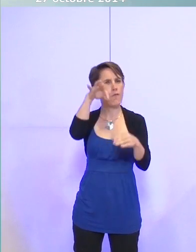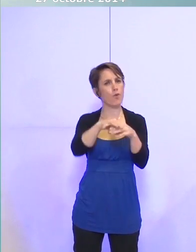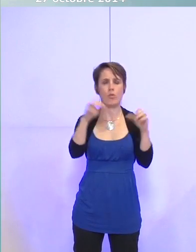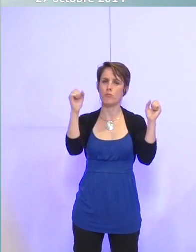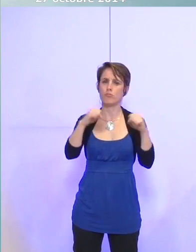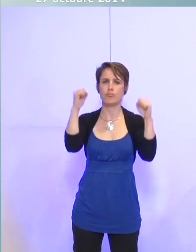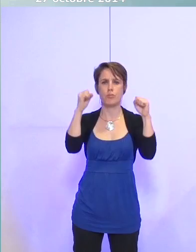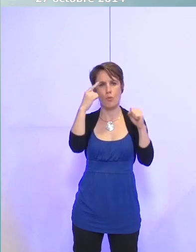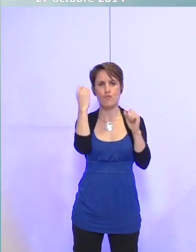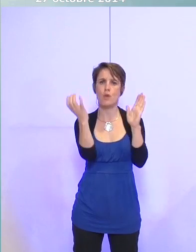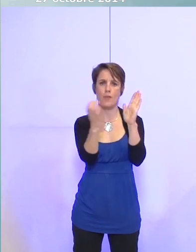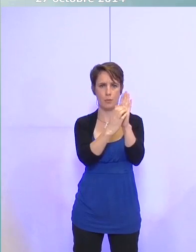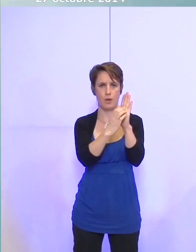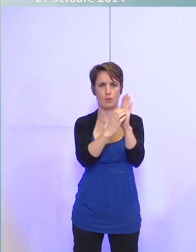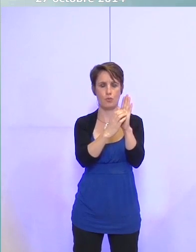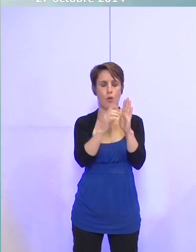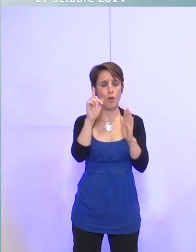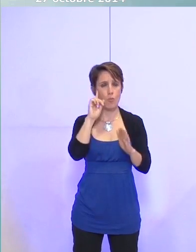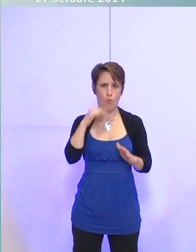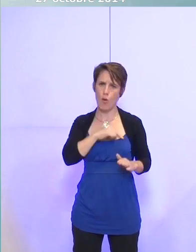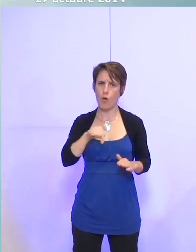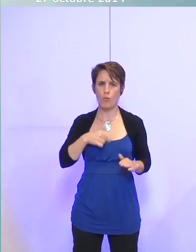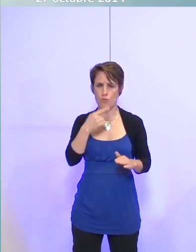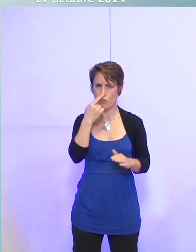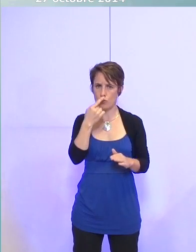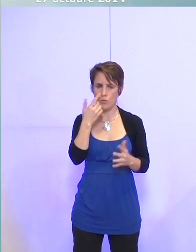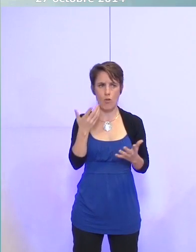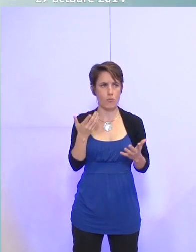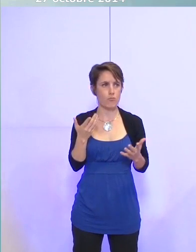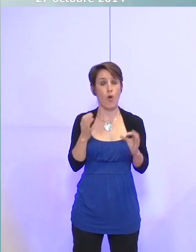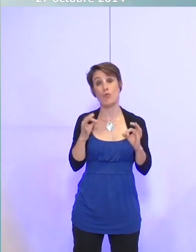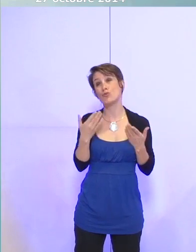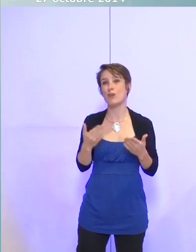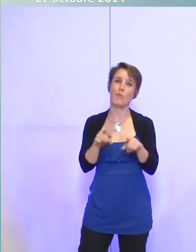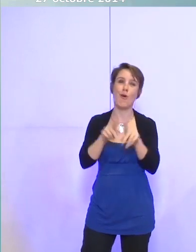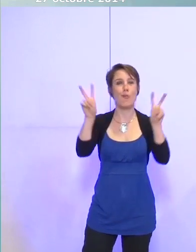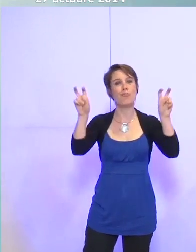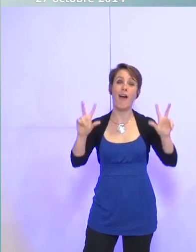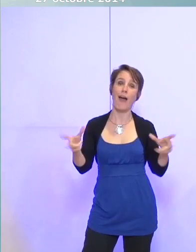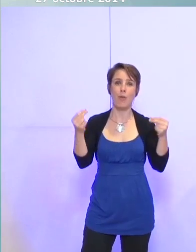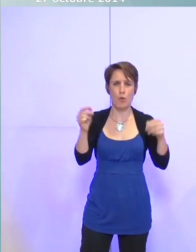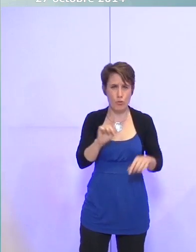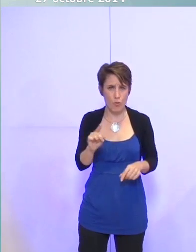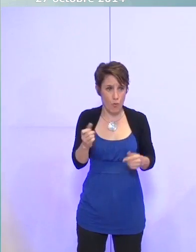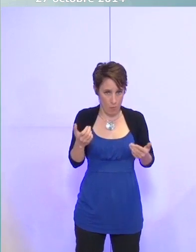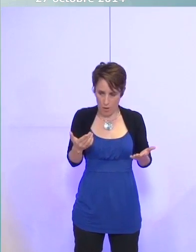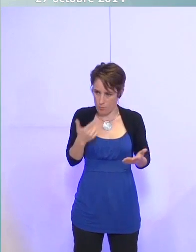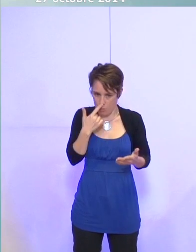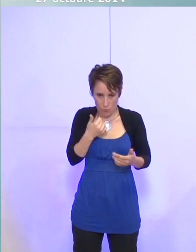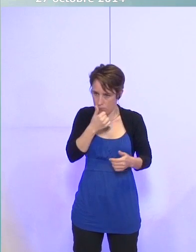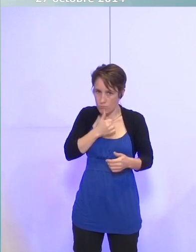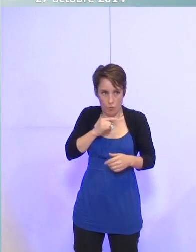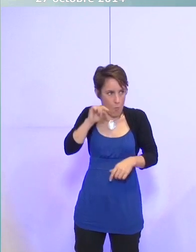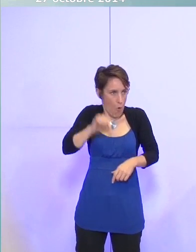délibération parce qu'il est convaincu que c'est non pas l'air du temps, mais quelque chose qui, au contraire, s'impose à